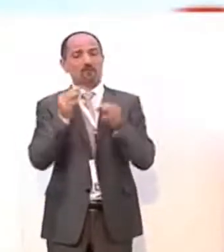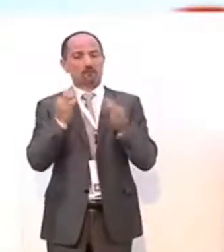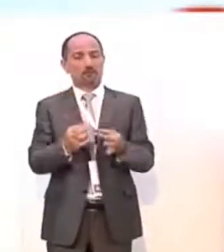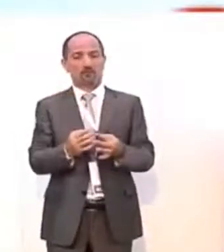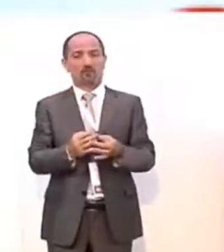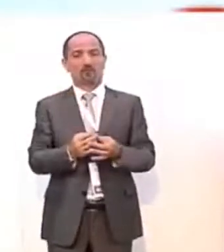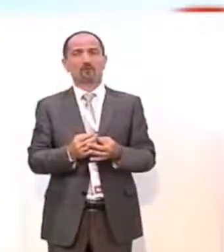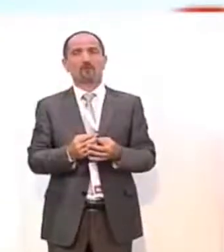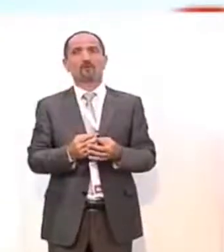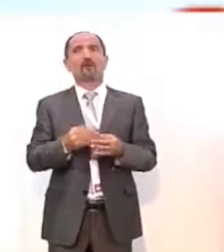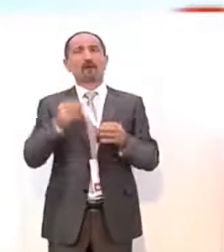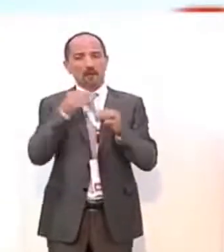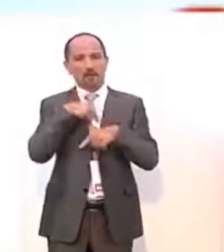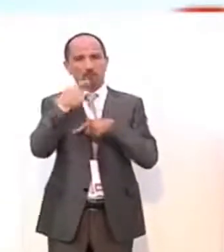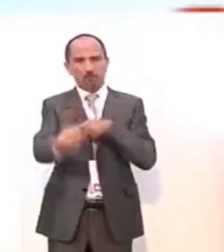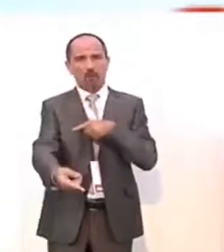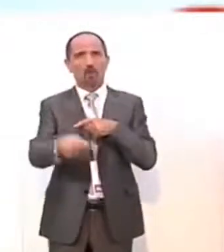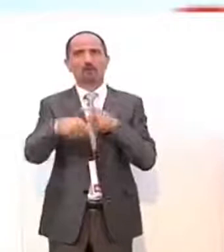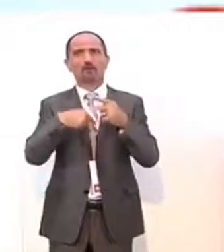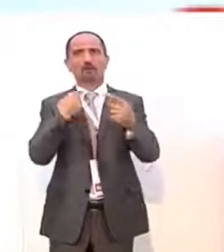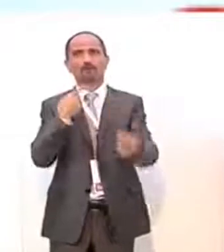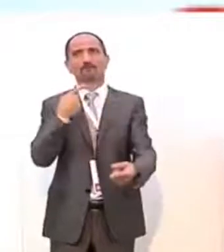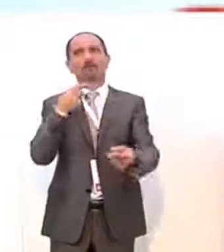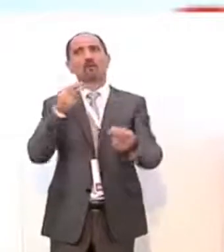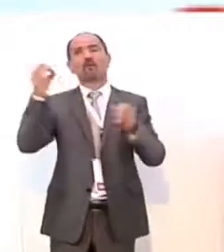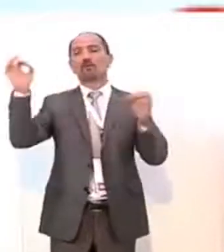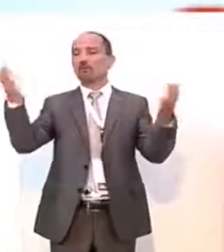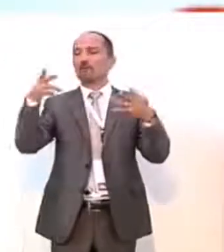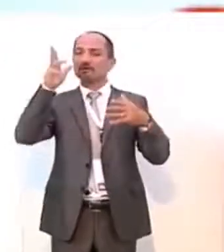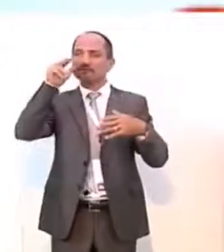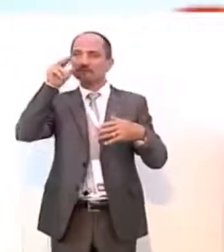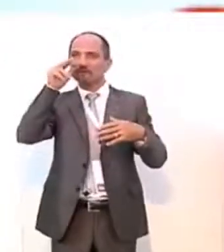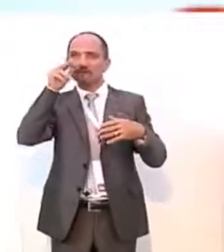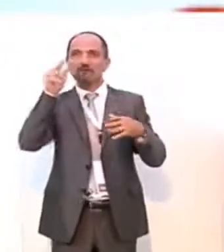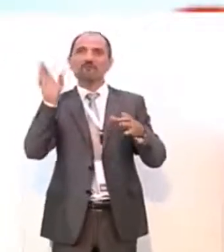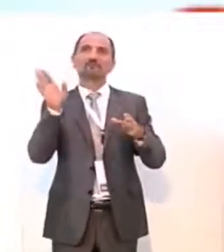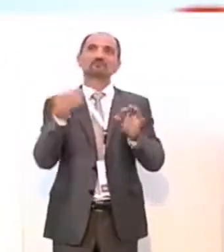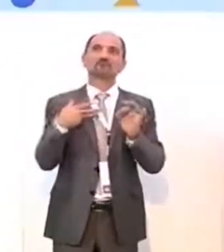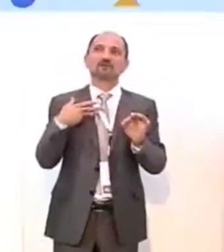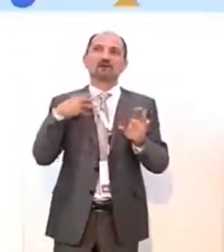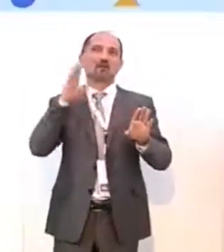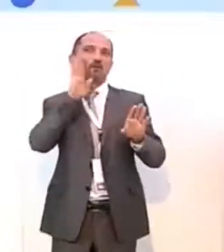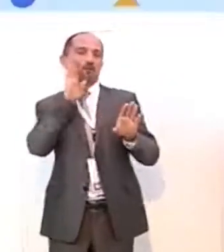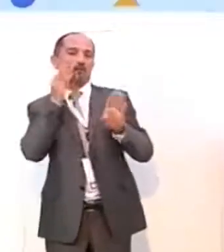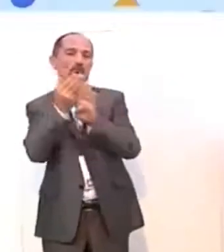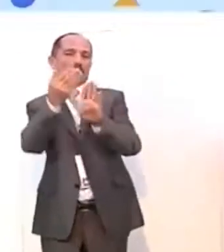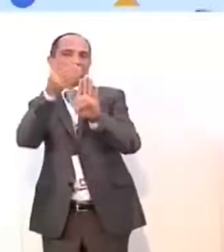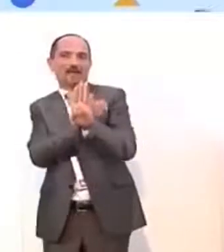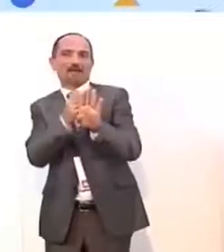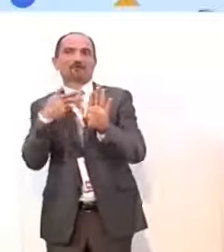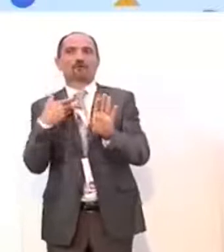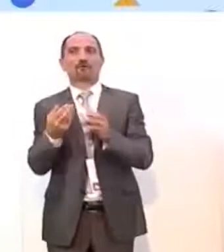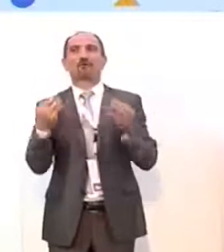decisione, e poi perché ogni qualvolta c'è una donna c'è un uomo in meno. Sì. Bisogna dire le cose